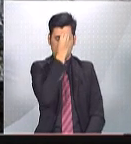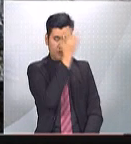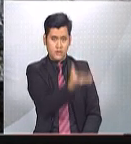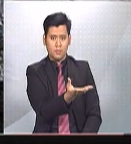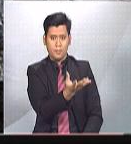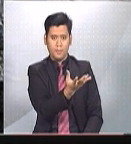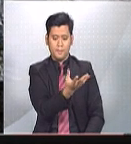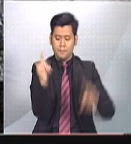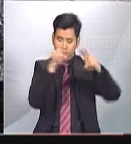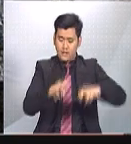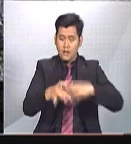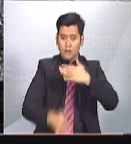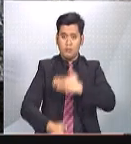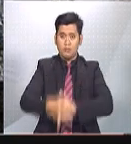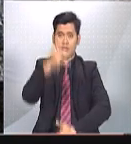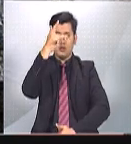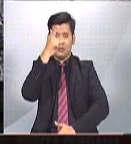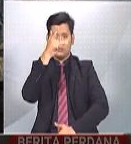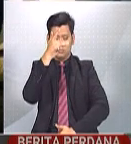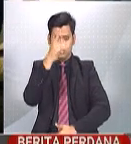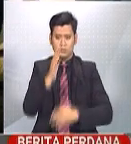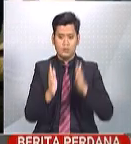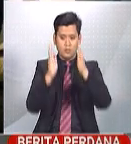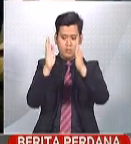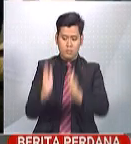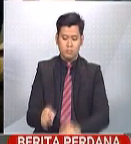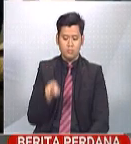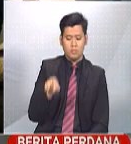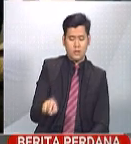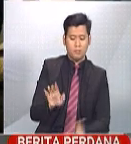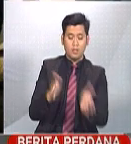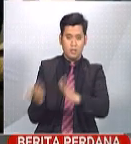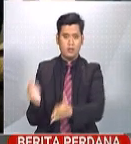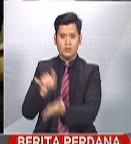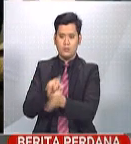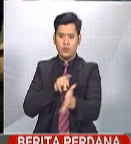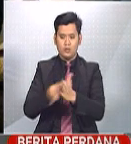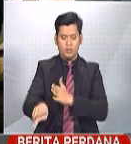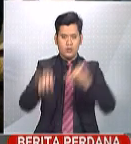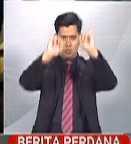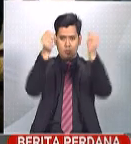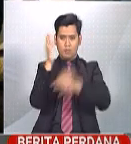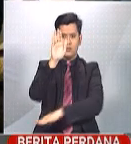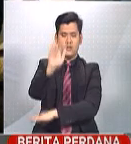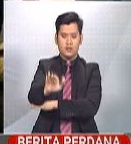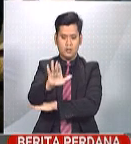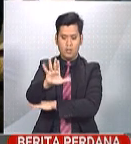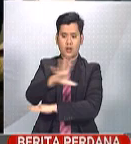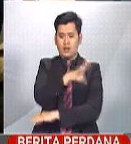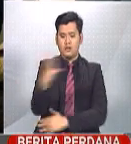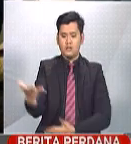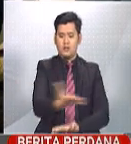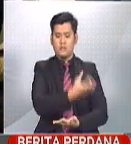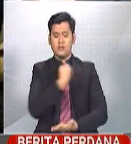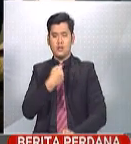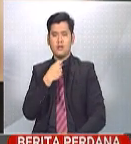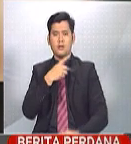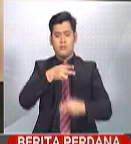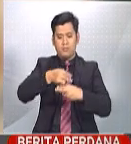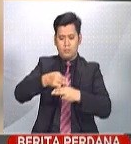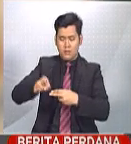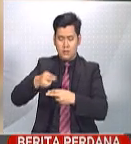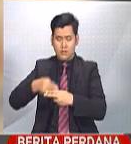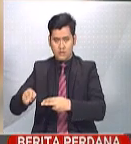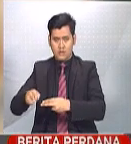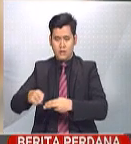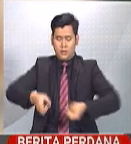berkata siasatan awal mendapati mangsa dipercayai dibunuh pada petang jumaat lalu turut dirampas sebilah pisau dan kereta Sorong